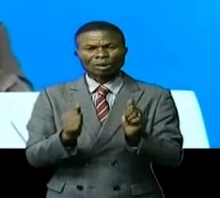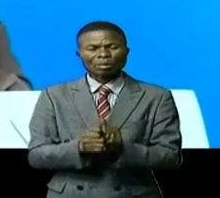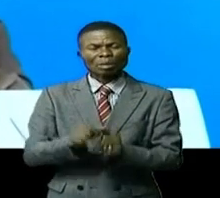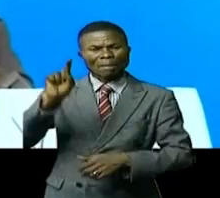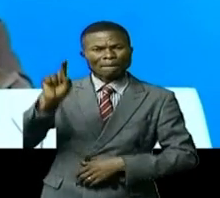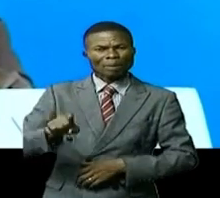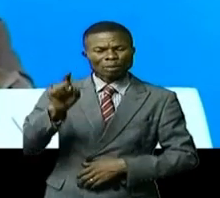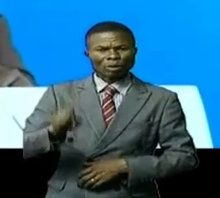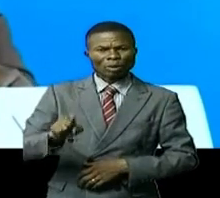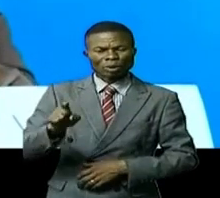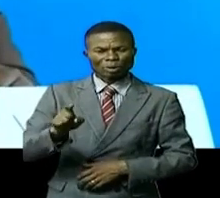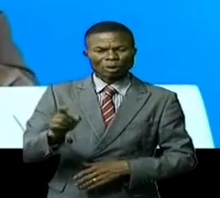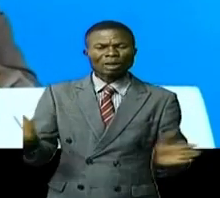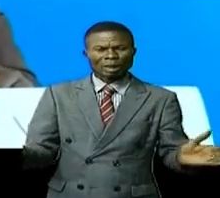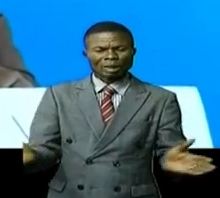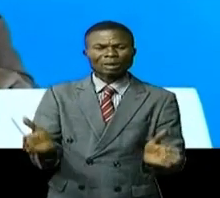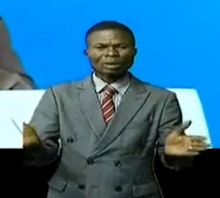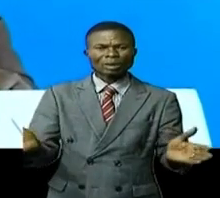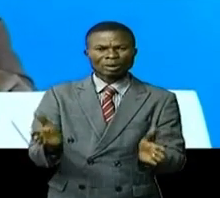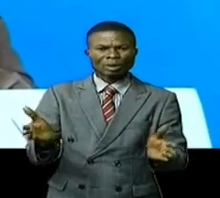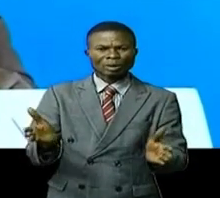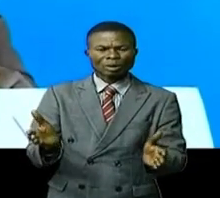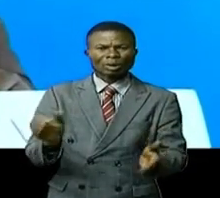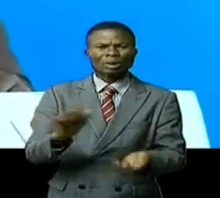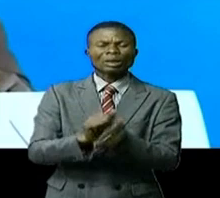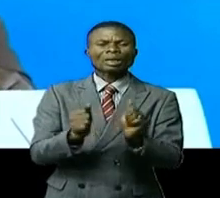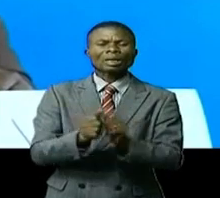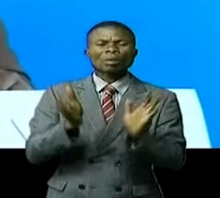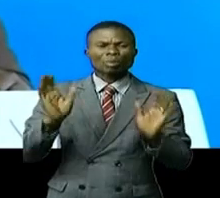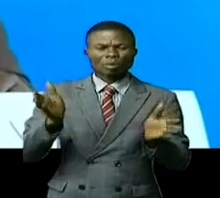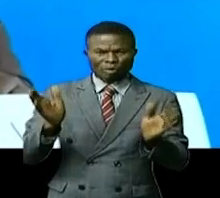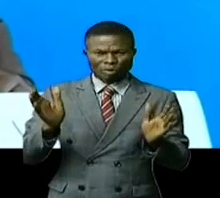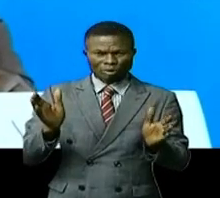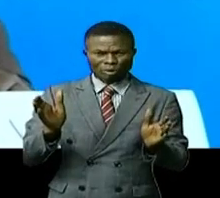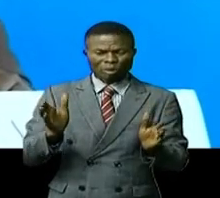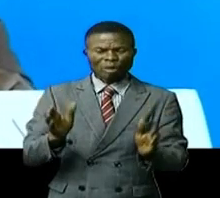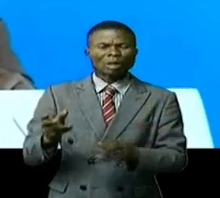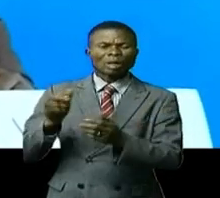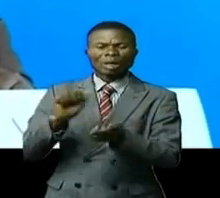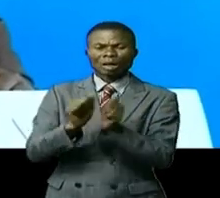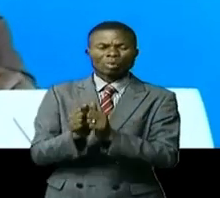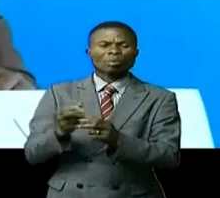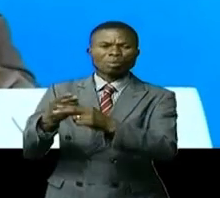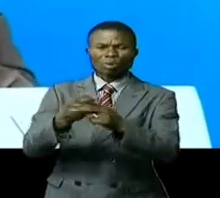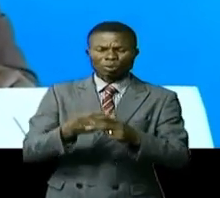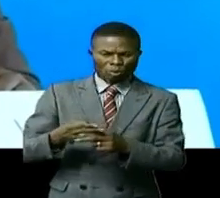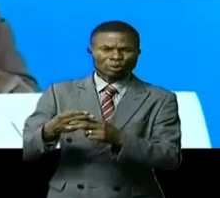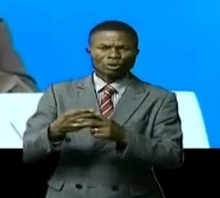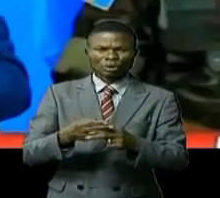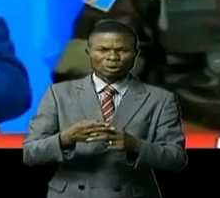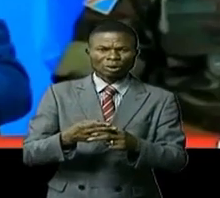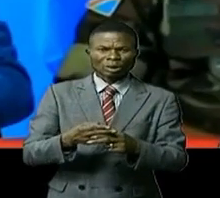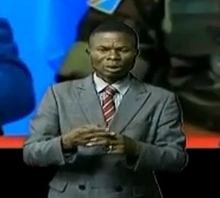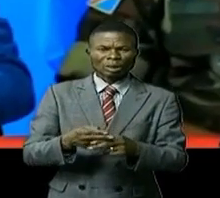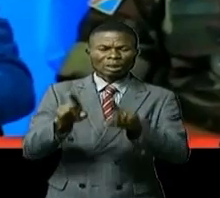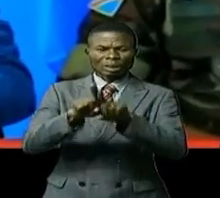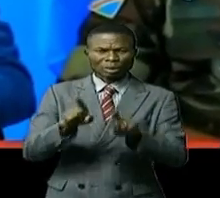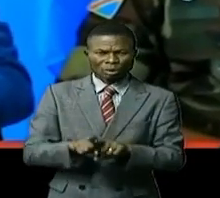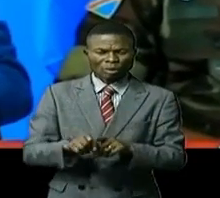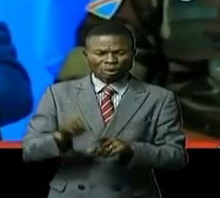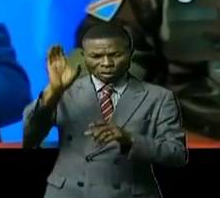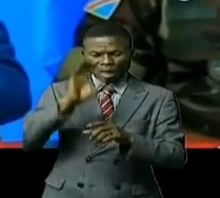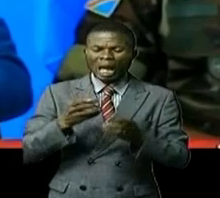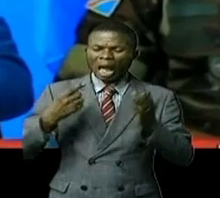de renforcement des capacités destructives de la gouvernance sécuritaire, de réaliser des